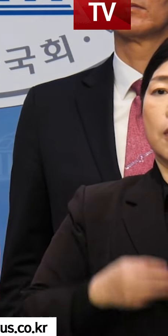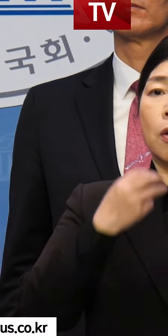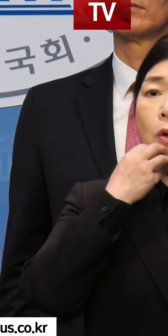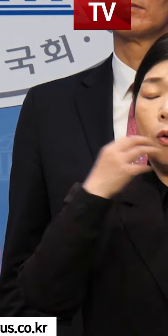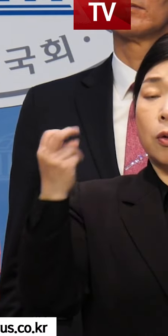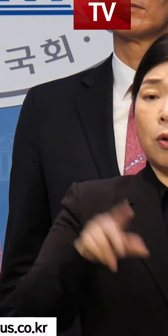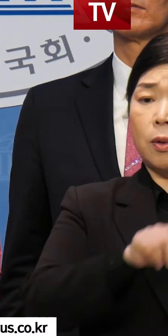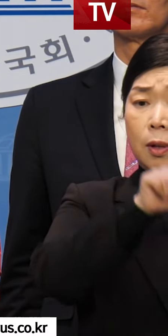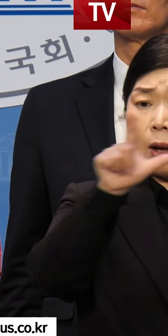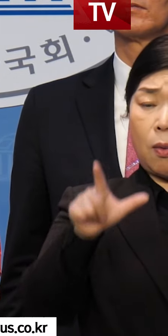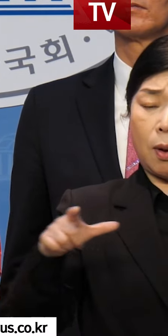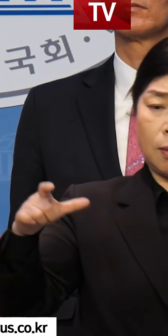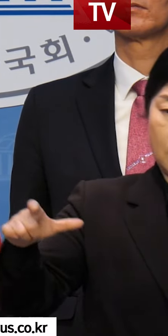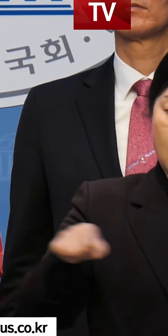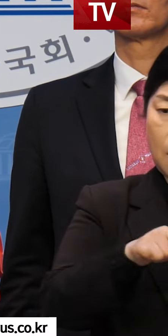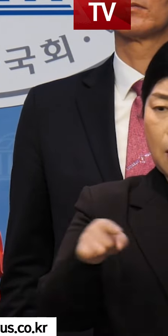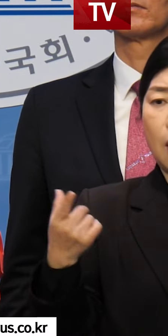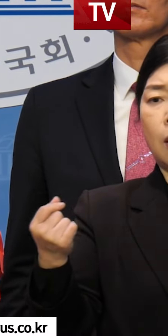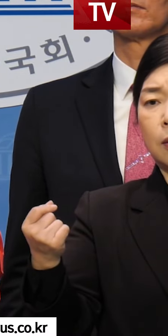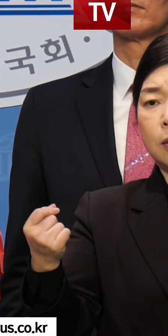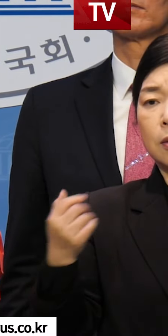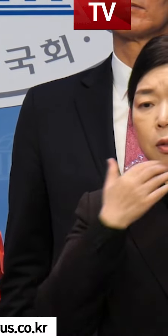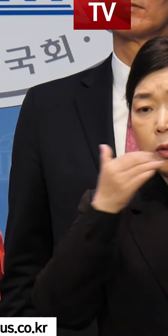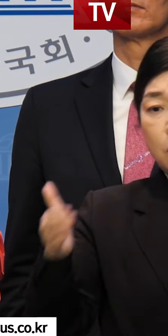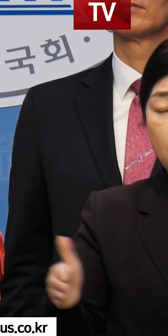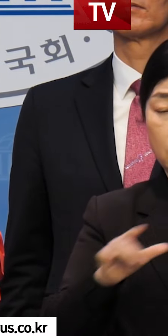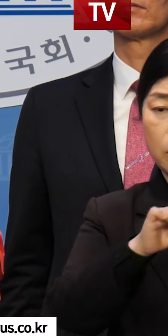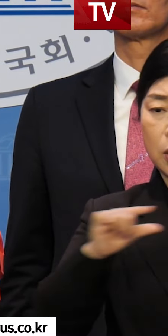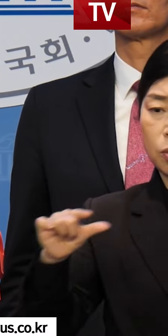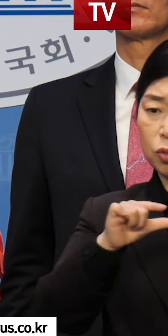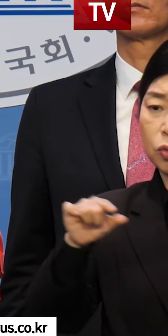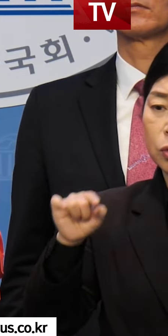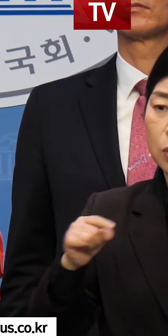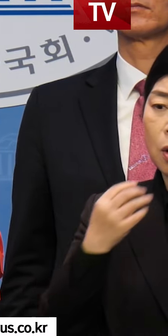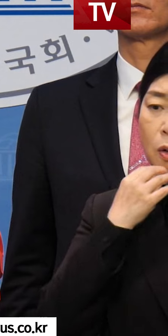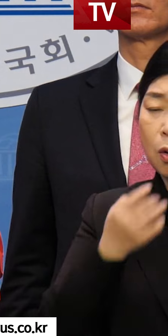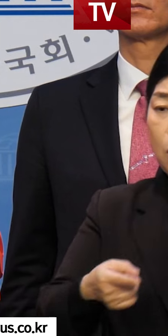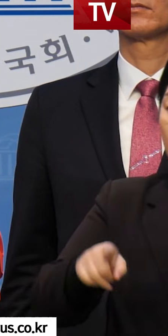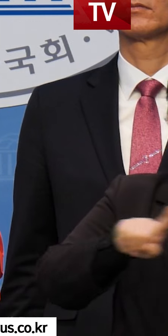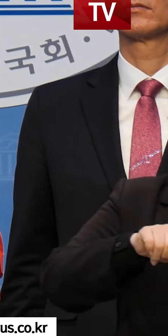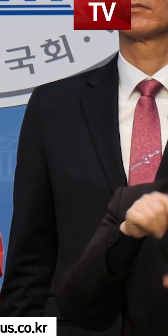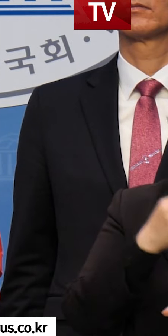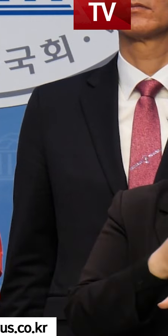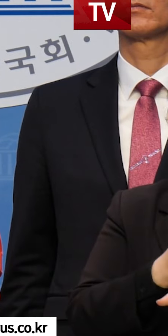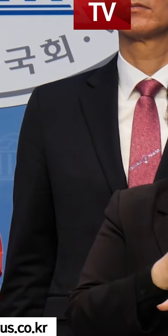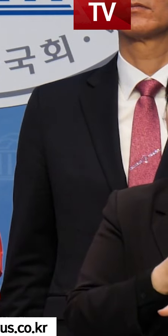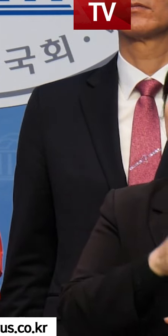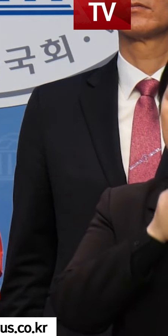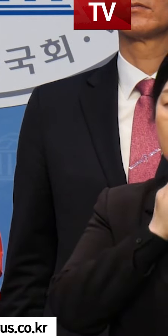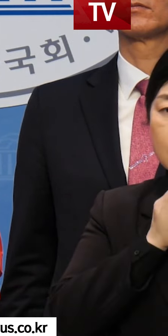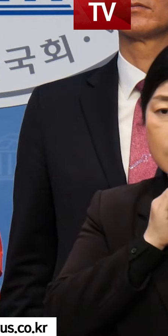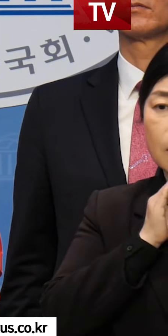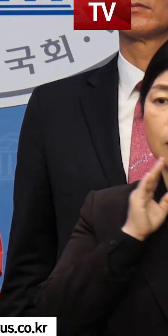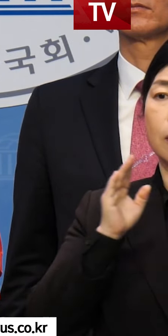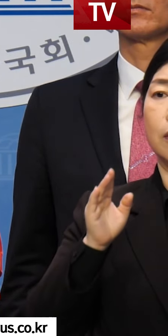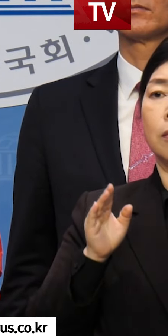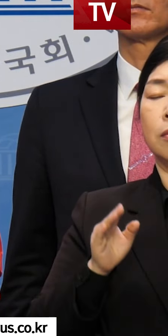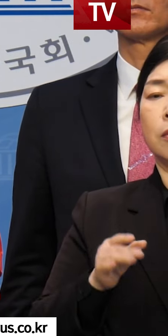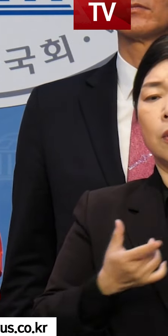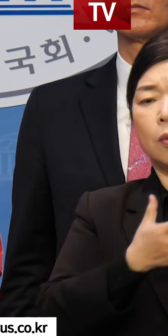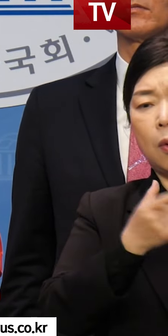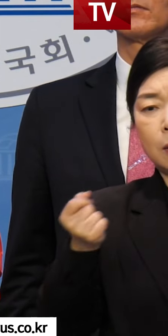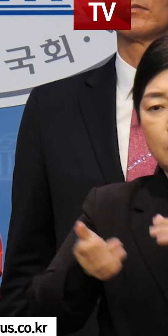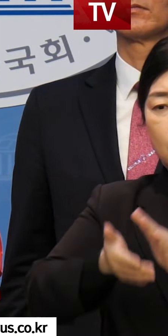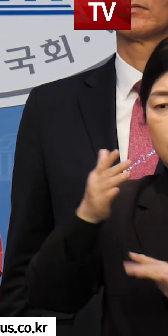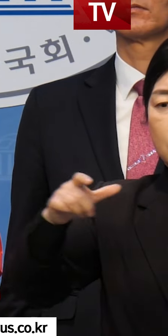서울과 생활권이 같은 경기도의 일부 지역을 서울로 편입시켜 실질적인 동일